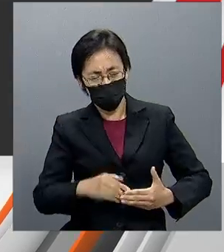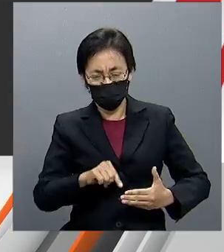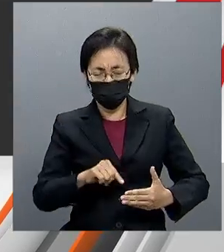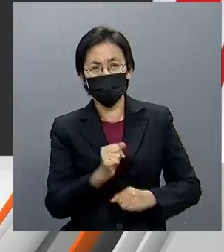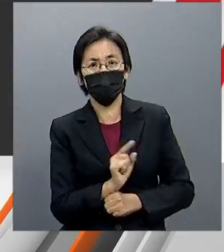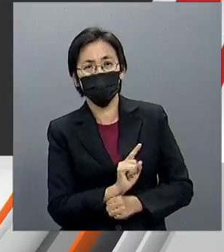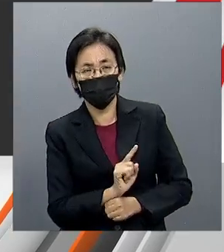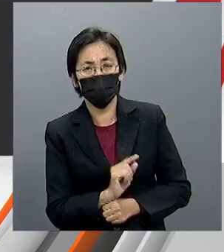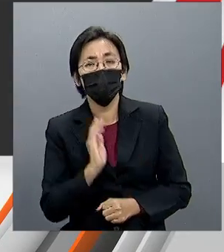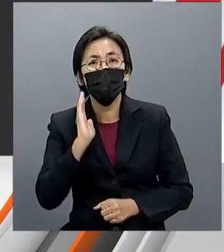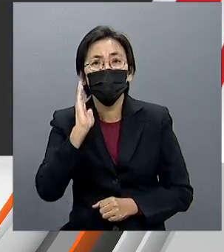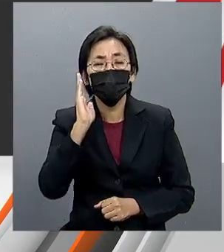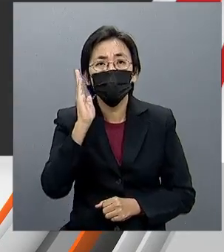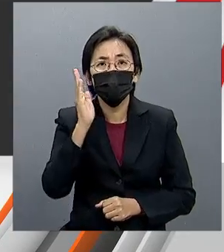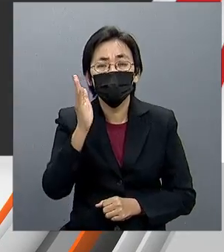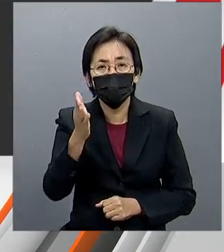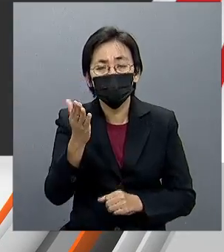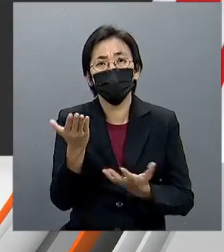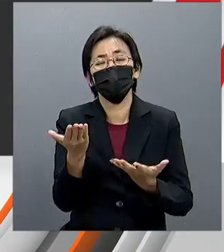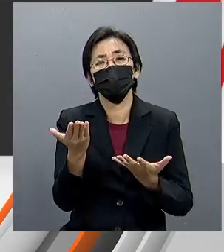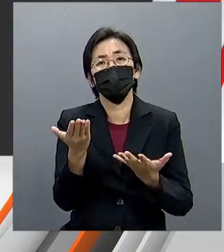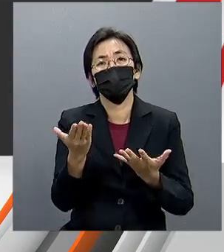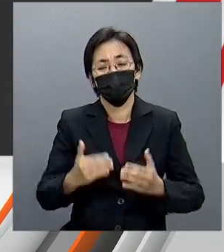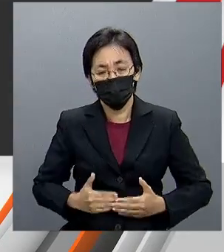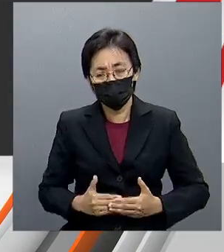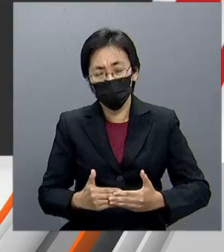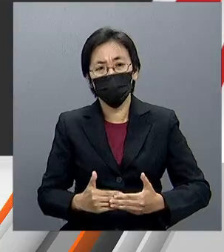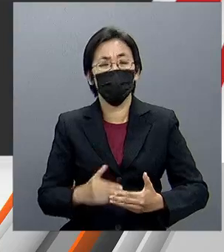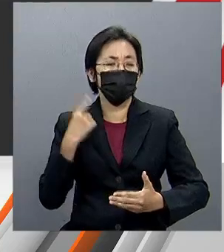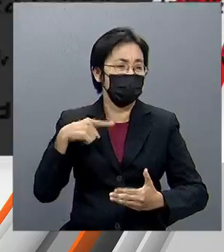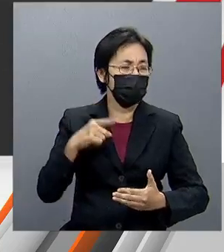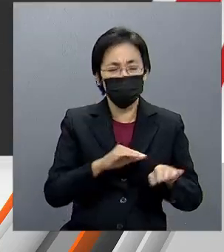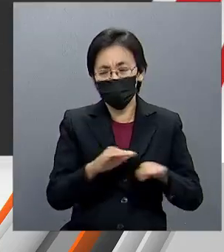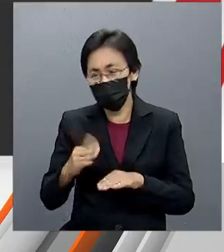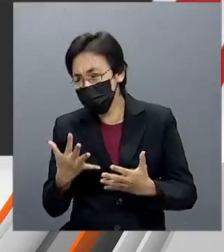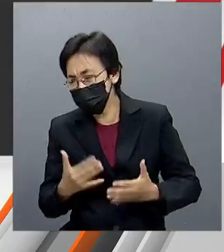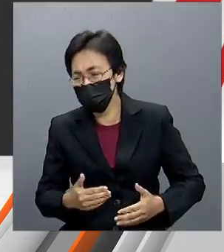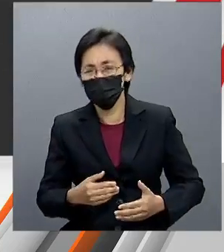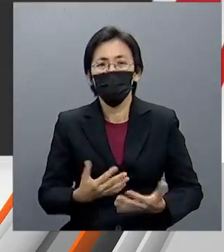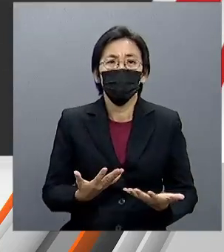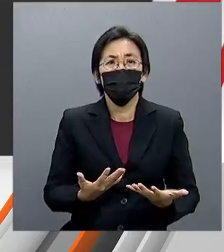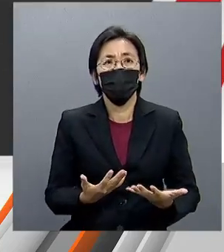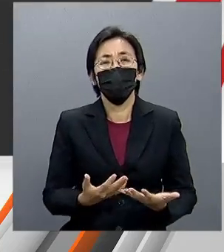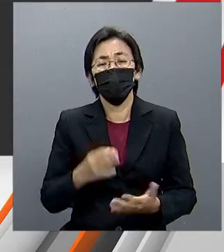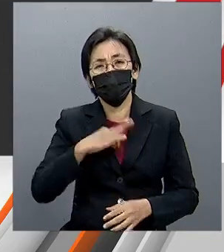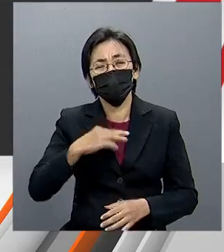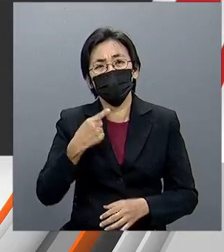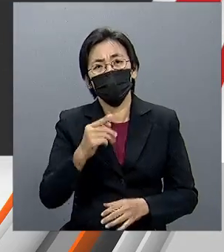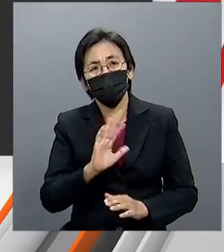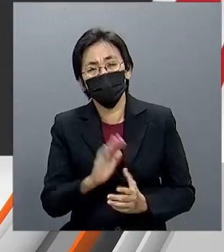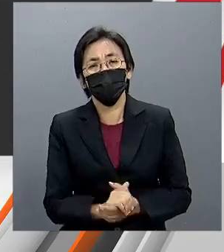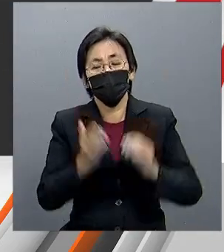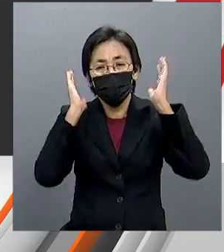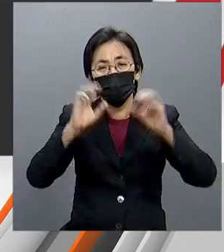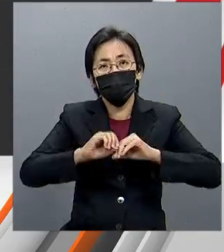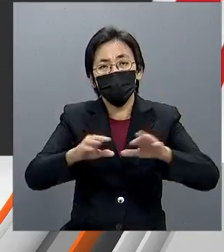ณีของการตั้งครรภ์โดยไม่พร้อมมากลายเป็นด้านบวกของสังคมอย่างเช่นอาจจะมีแคมเปญหรือรณรงค์อะไรขึ้นม